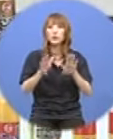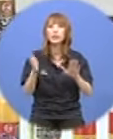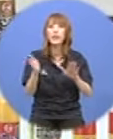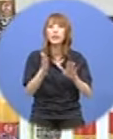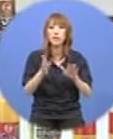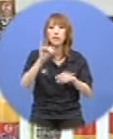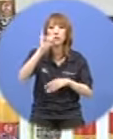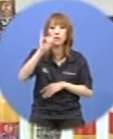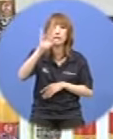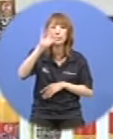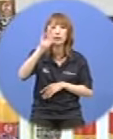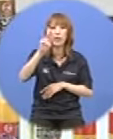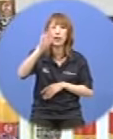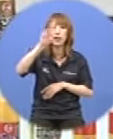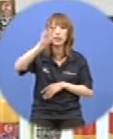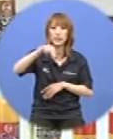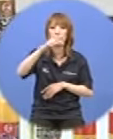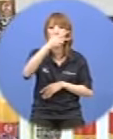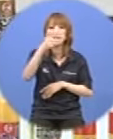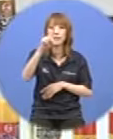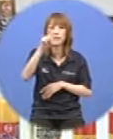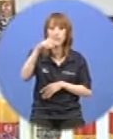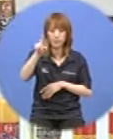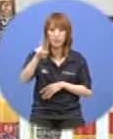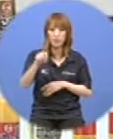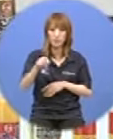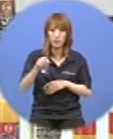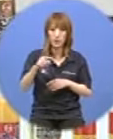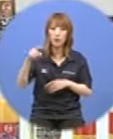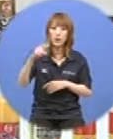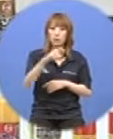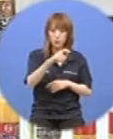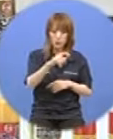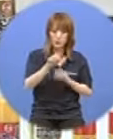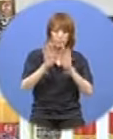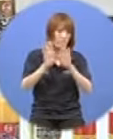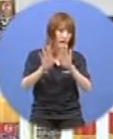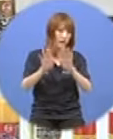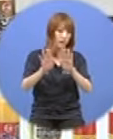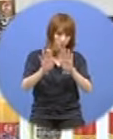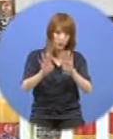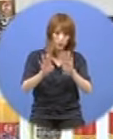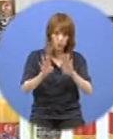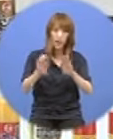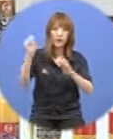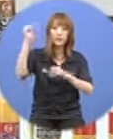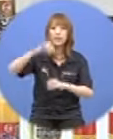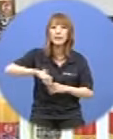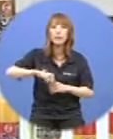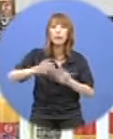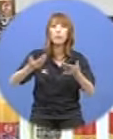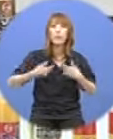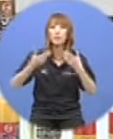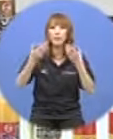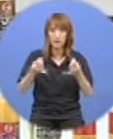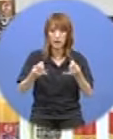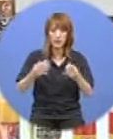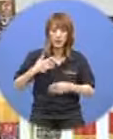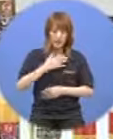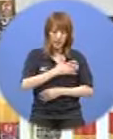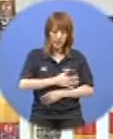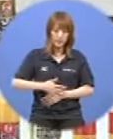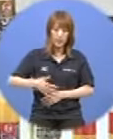ジンという虫除けの成分が、やっと認可されて、去年虫除けを人体用の虫